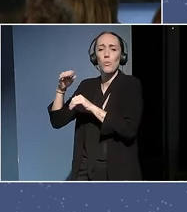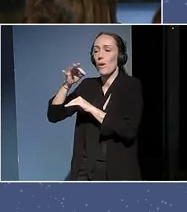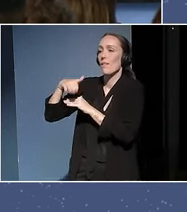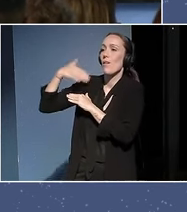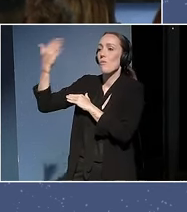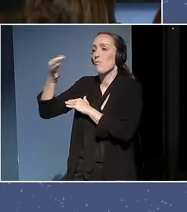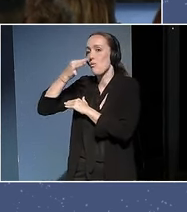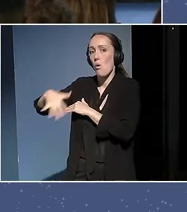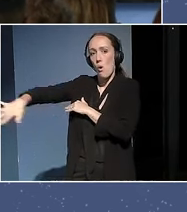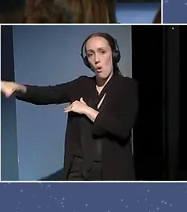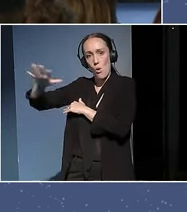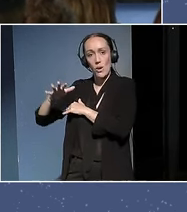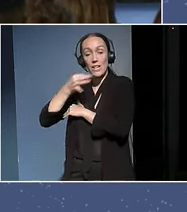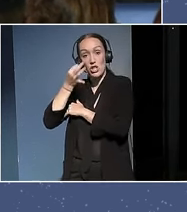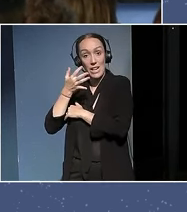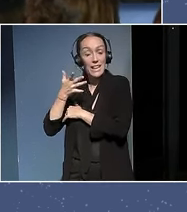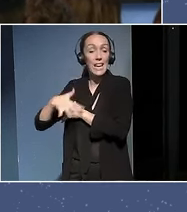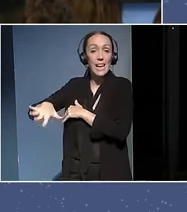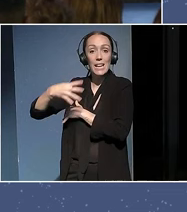di dei Giardini Montanelli